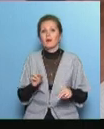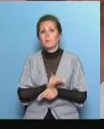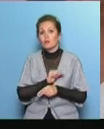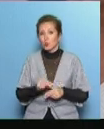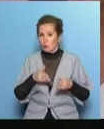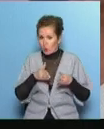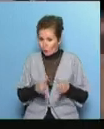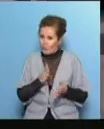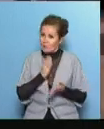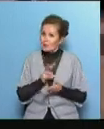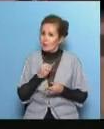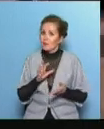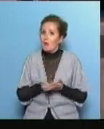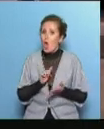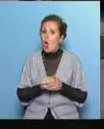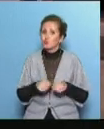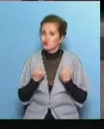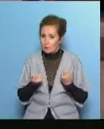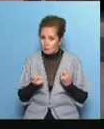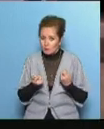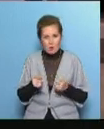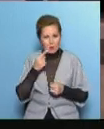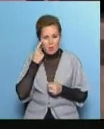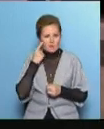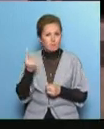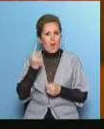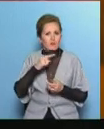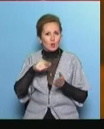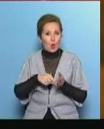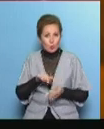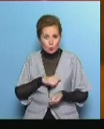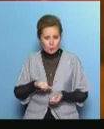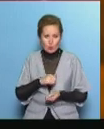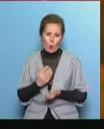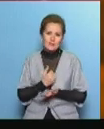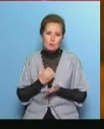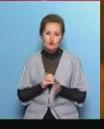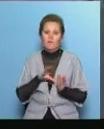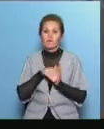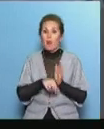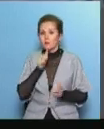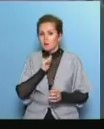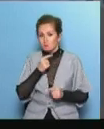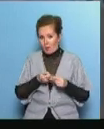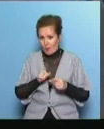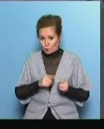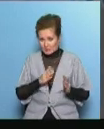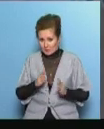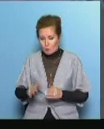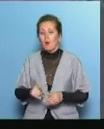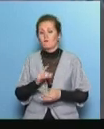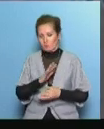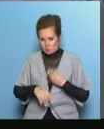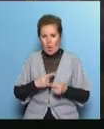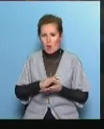то есть ли нарушения. Глазов, кстати, стал первым городом Удмуртии, который успешно внедрил эту систему. В дальнейшем ее будут использовать и в